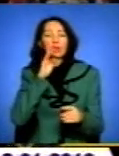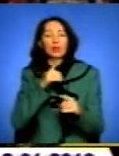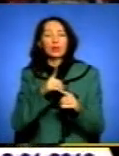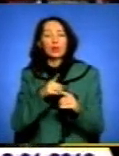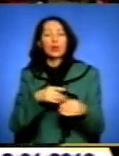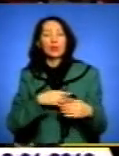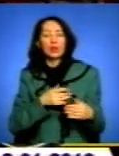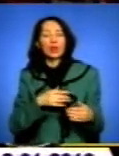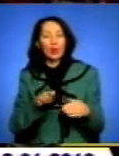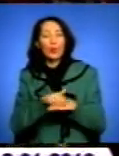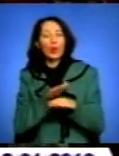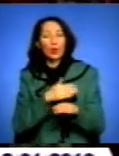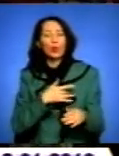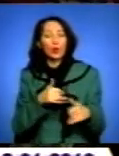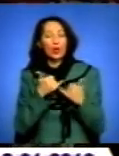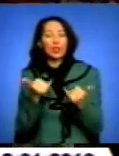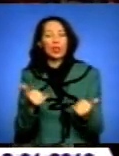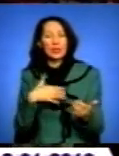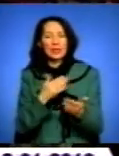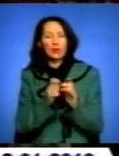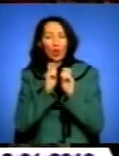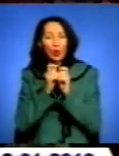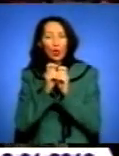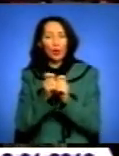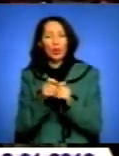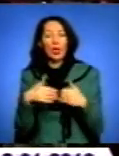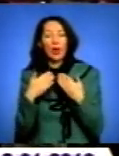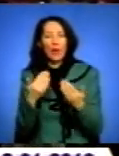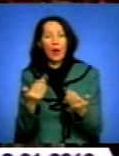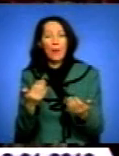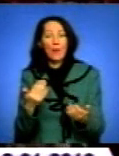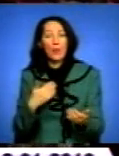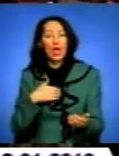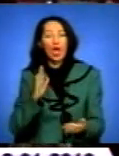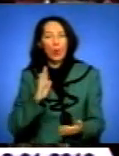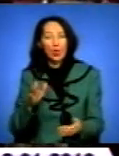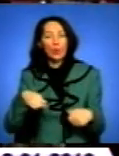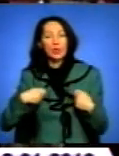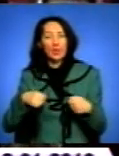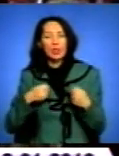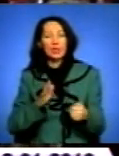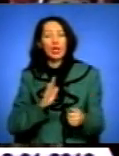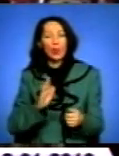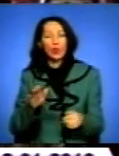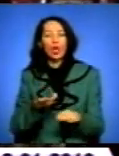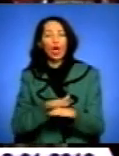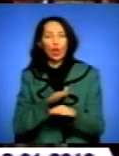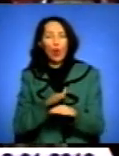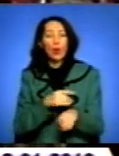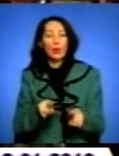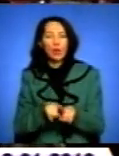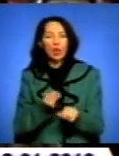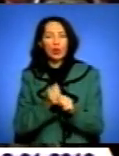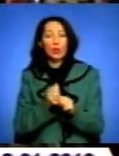свою щирість і свої подарунки вам. Ми будемо старатися бути добрими теж,